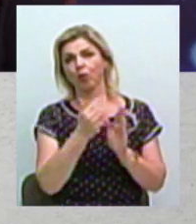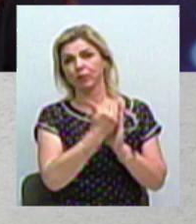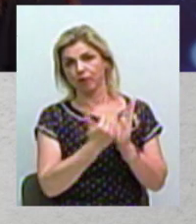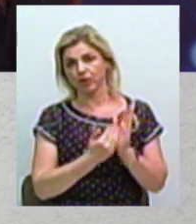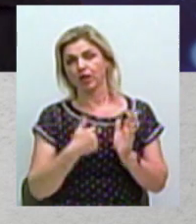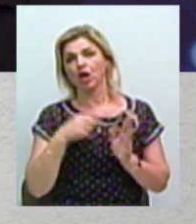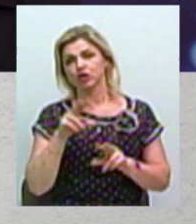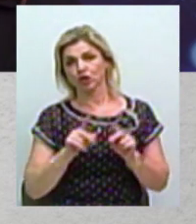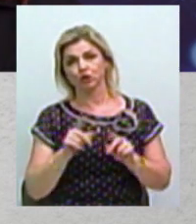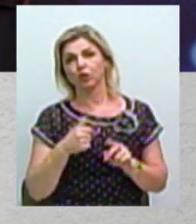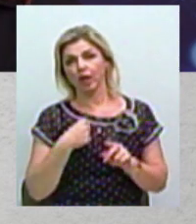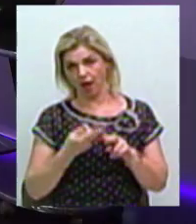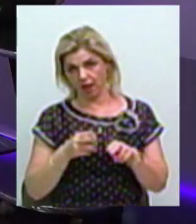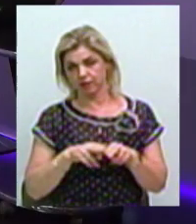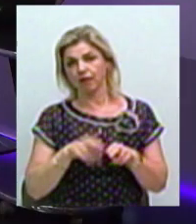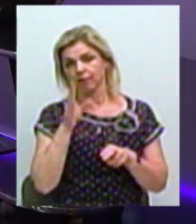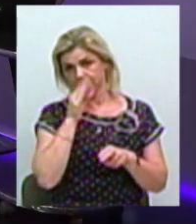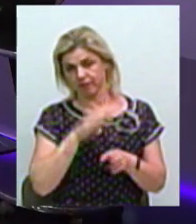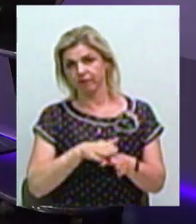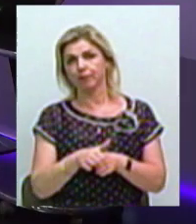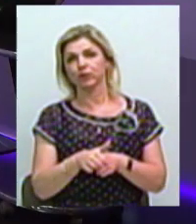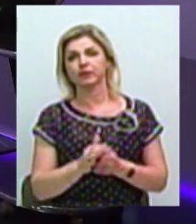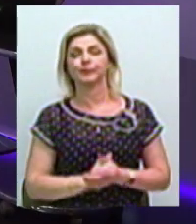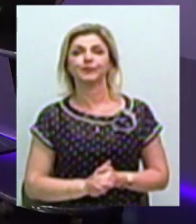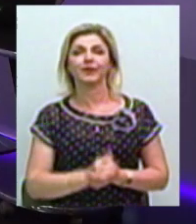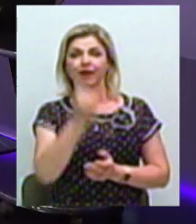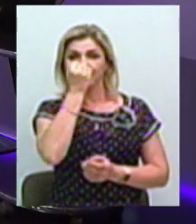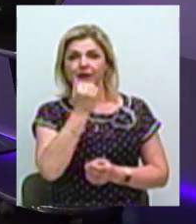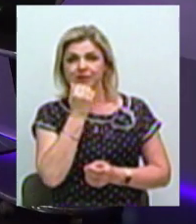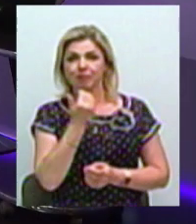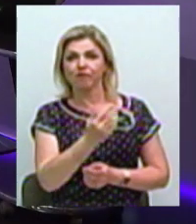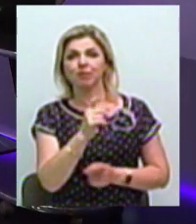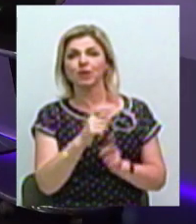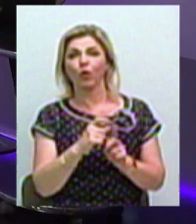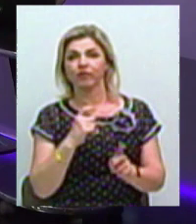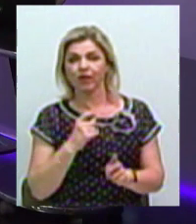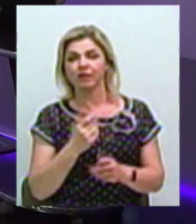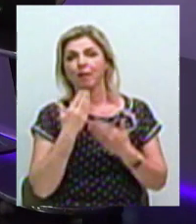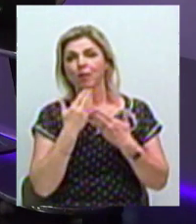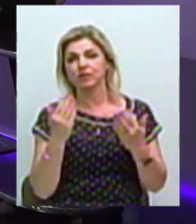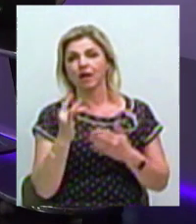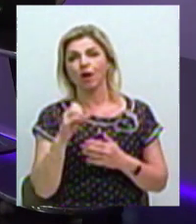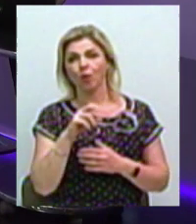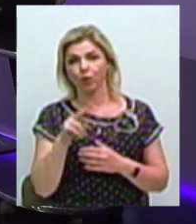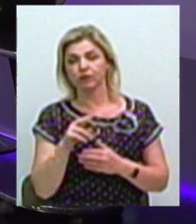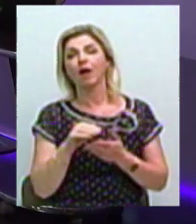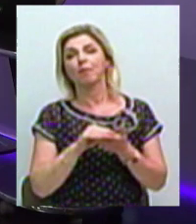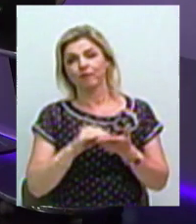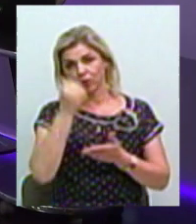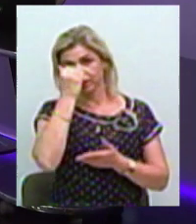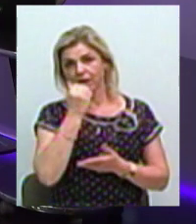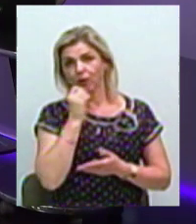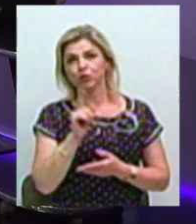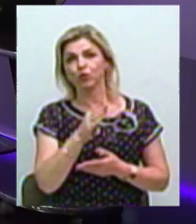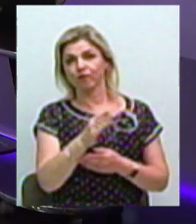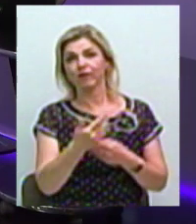выполню. Дякую. Дякую вам за відповідь. Це був останній раунд. Тож ще раз дякуємо, що ви сьогодні завітали до нас. А